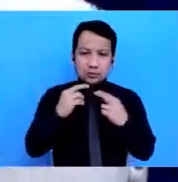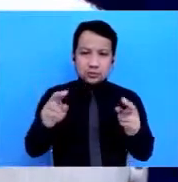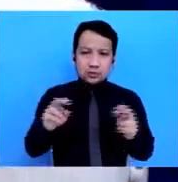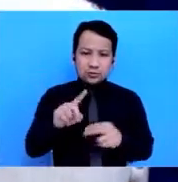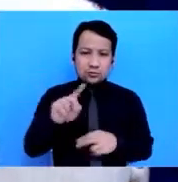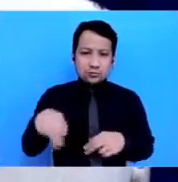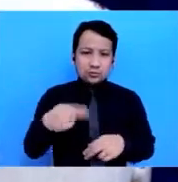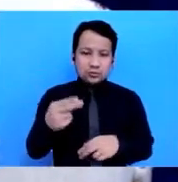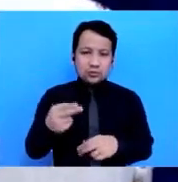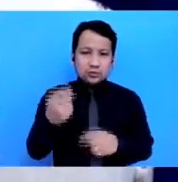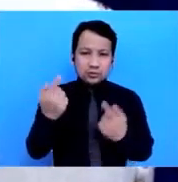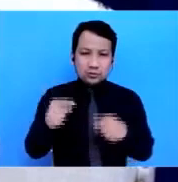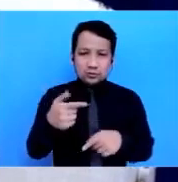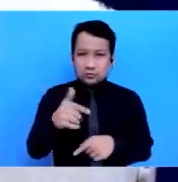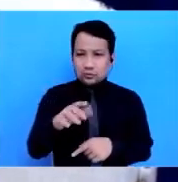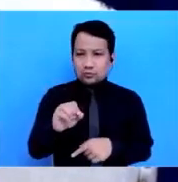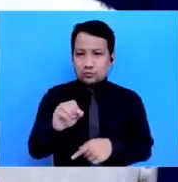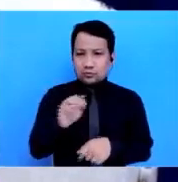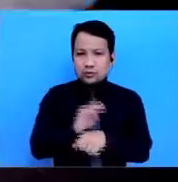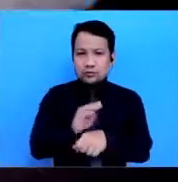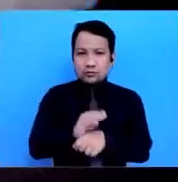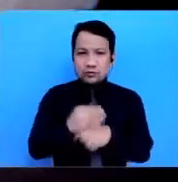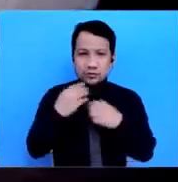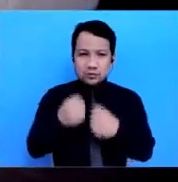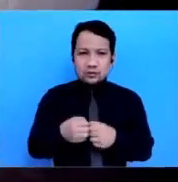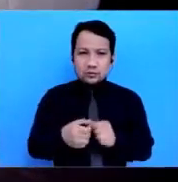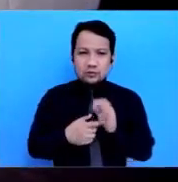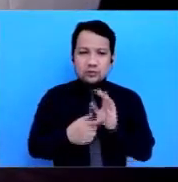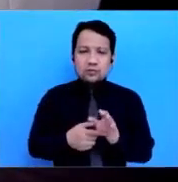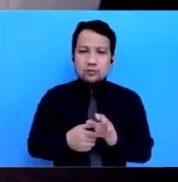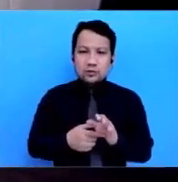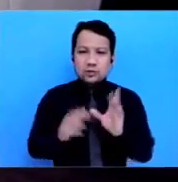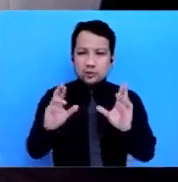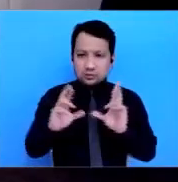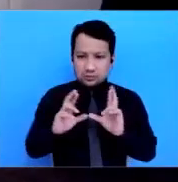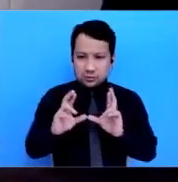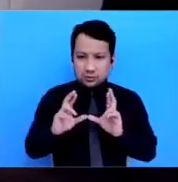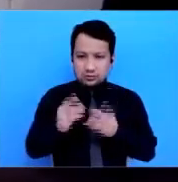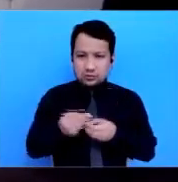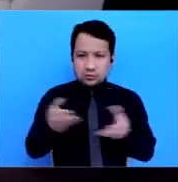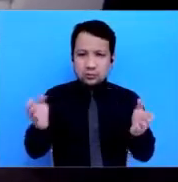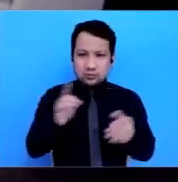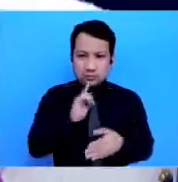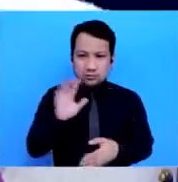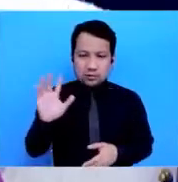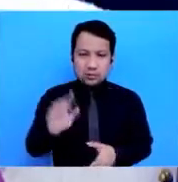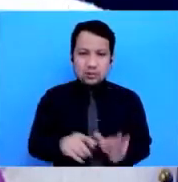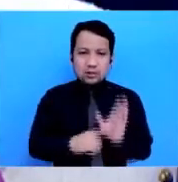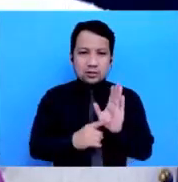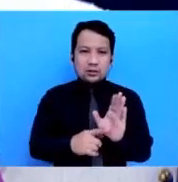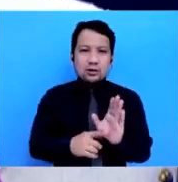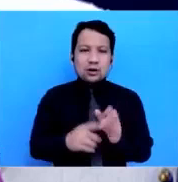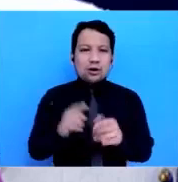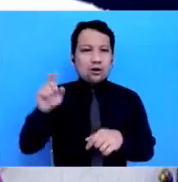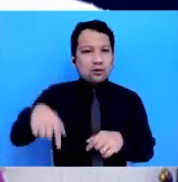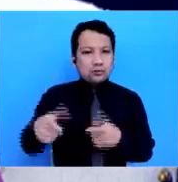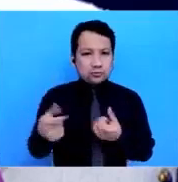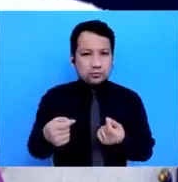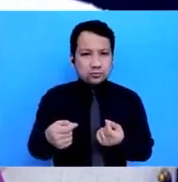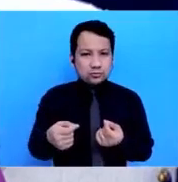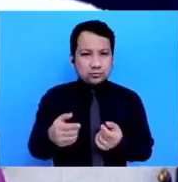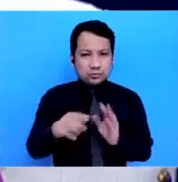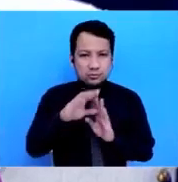at Go Negosyo, nanindigan si Robredo na may resibo siya sa mga pinapangako niya. Ano ba yung proof na kaya kong gawin? Yung aking track